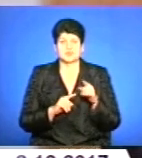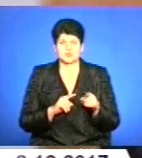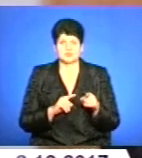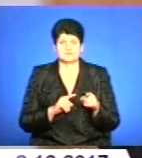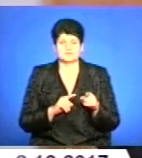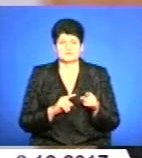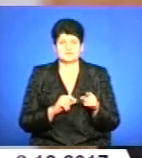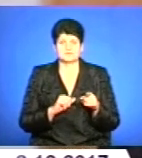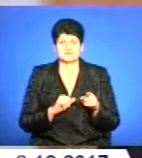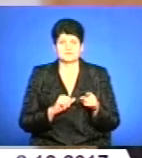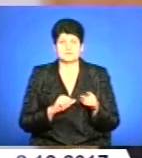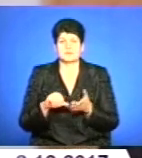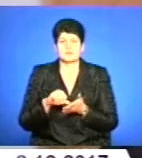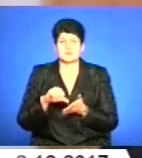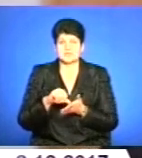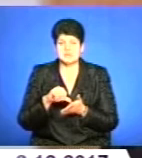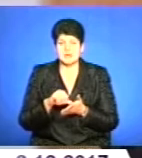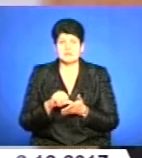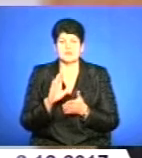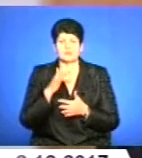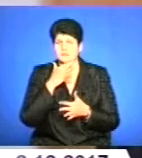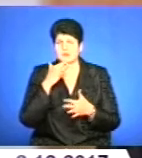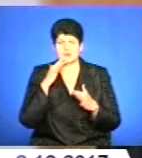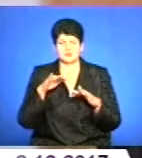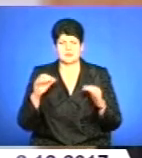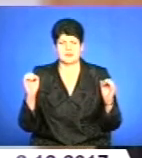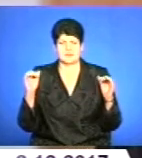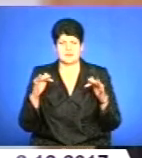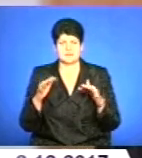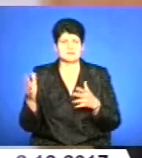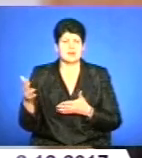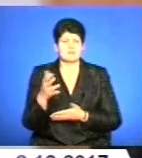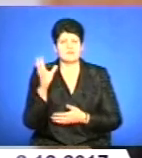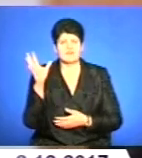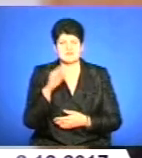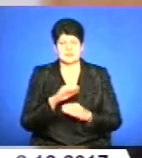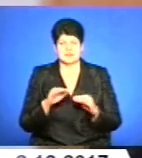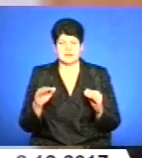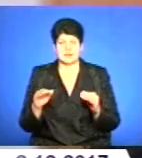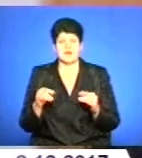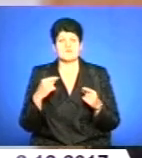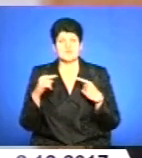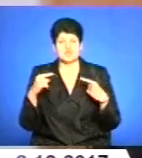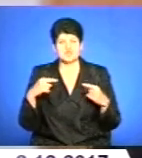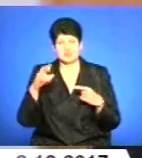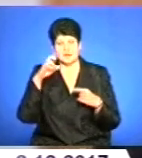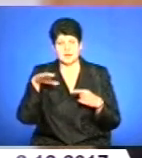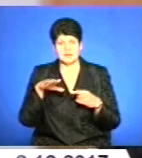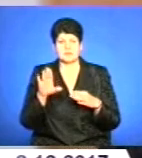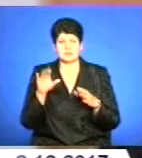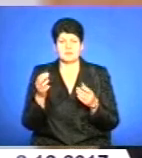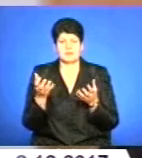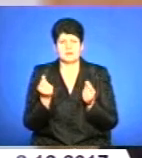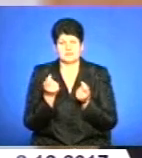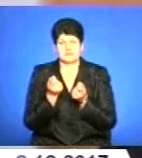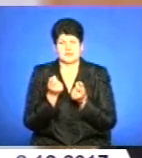На це представлення буде дуже багато дітей. Ми збираємо всіх дітей, а вже в інші країни ми будемо брати по пару дітей,